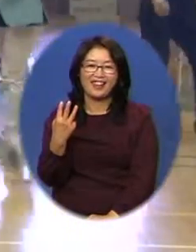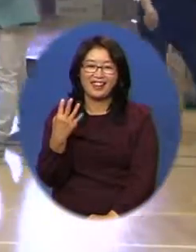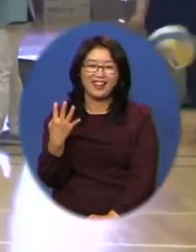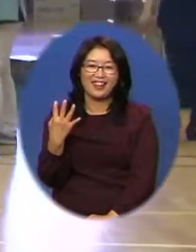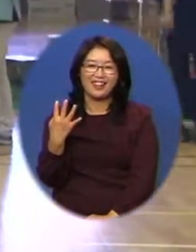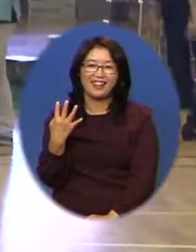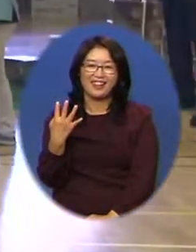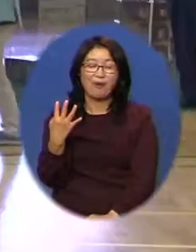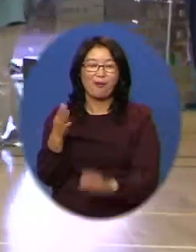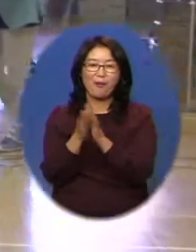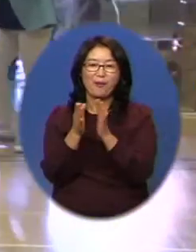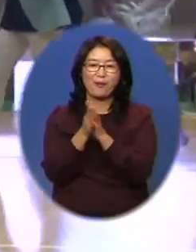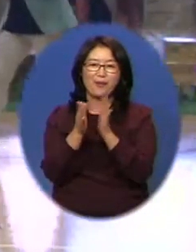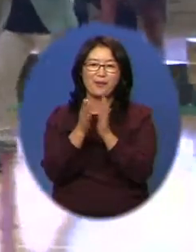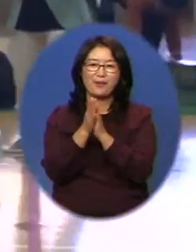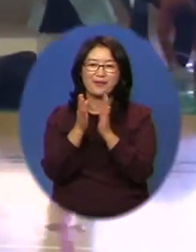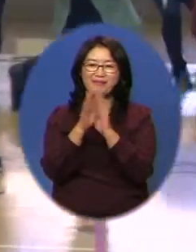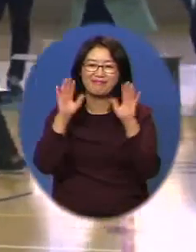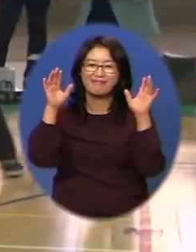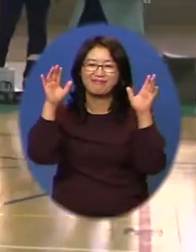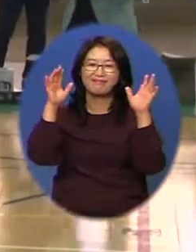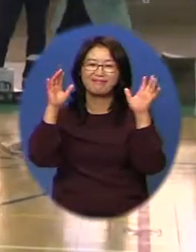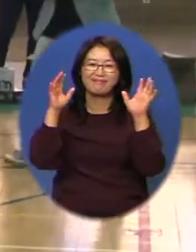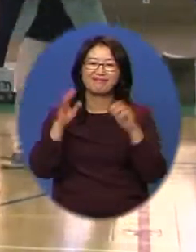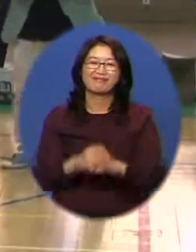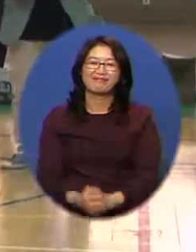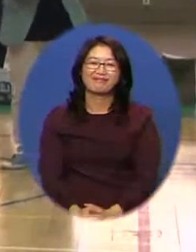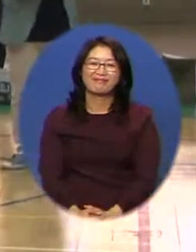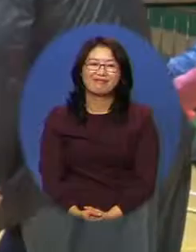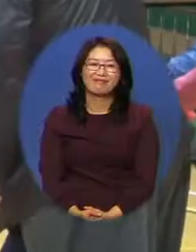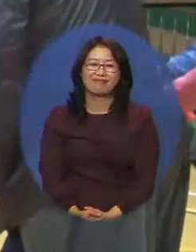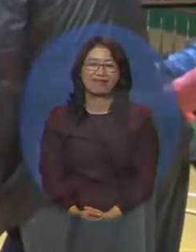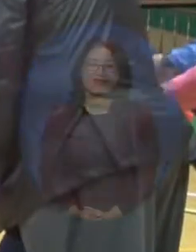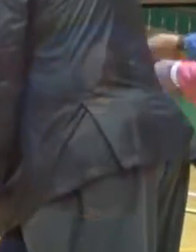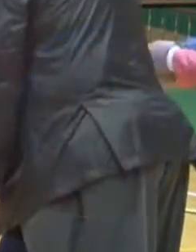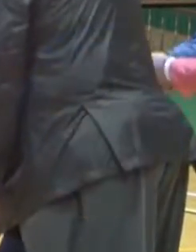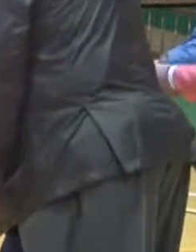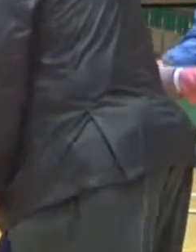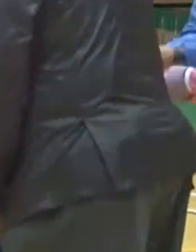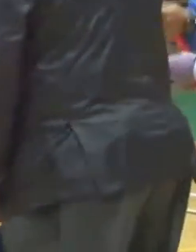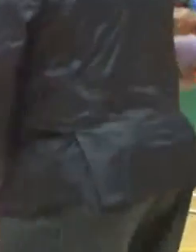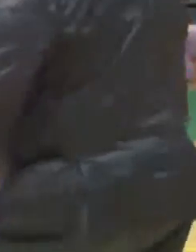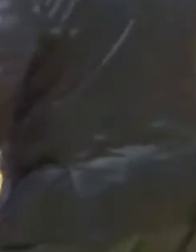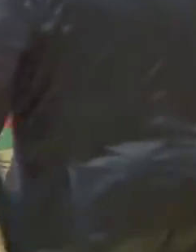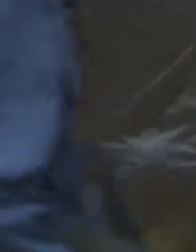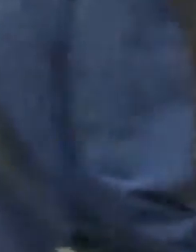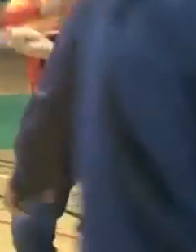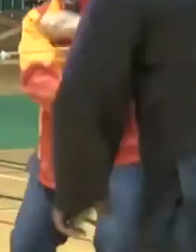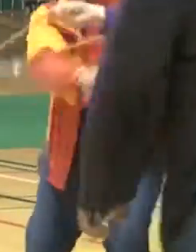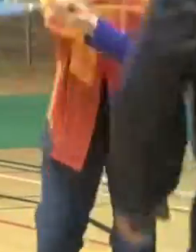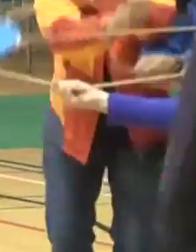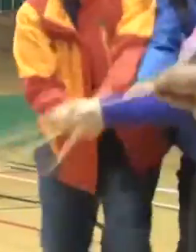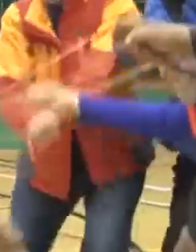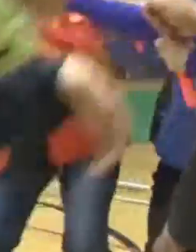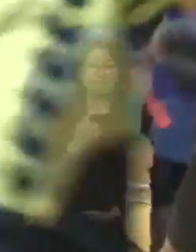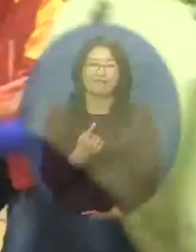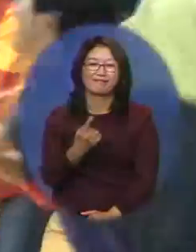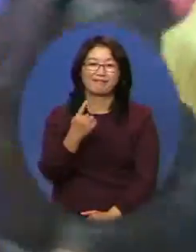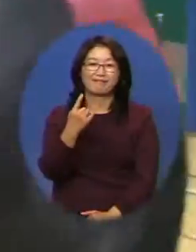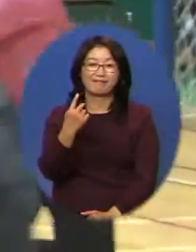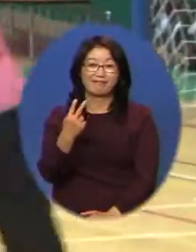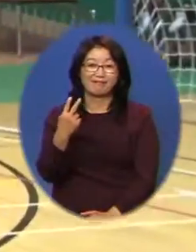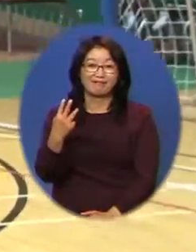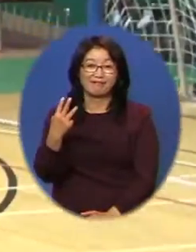네 개. 박수. 네 개 했어요. 박수. 야, 시작. 하나 둘 셋